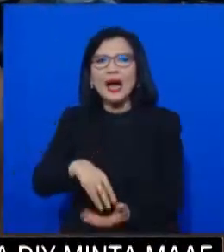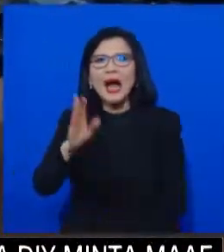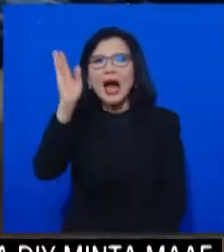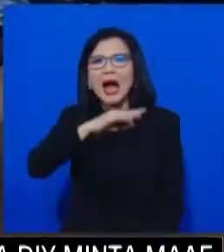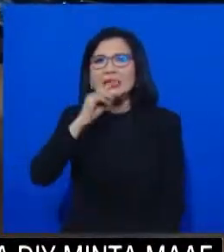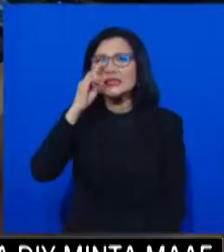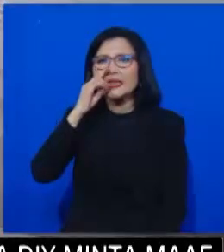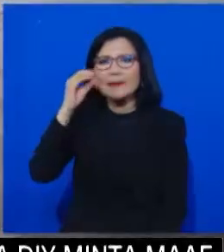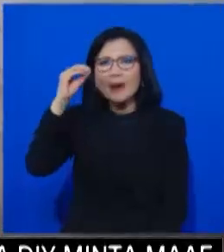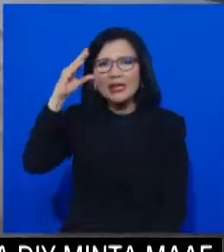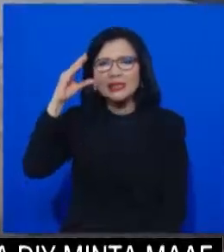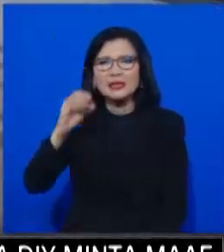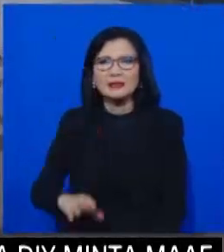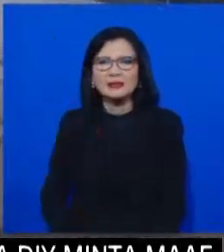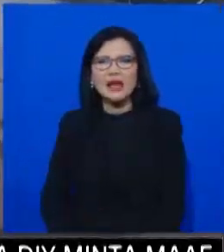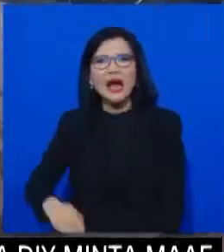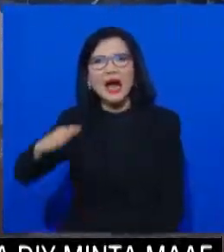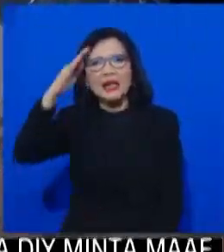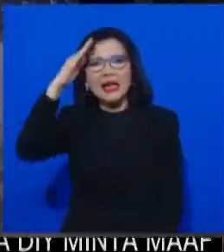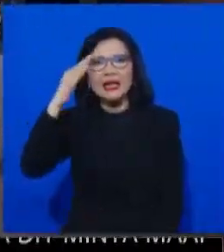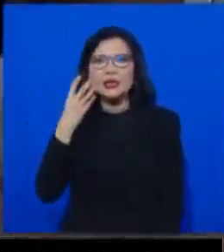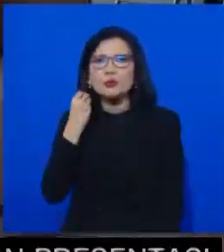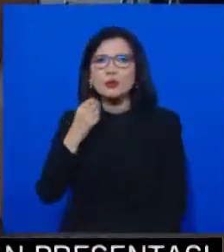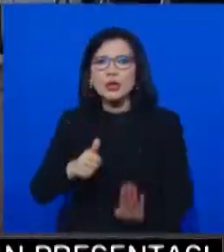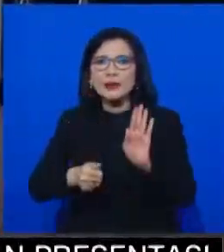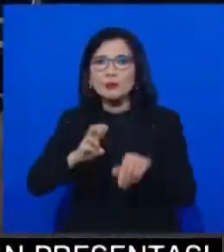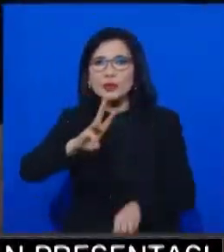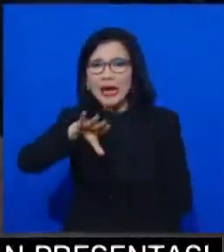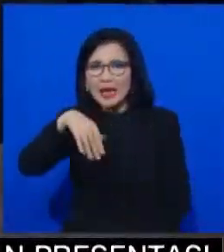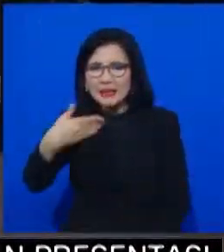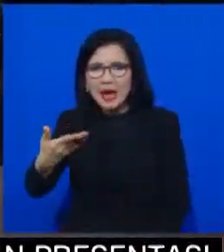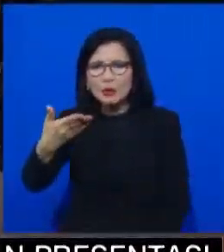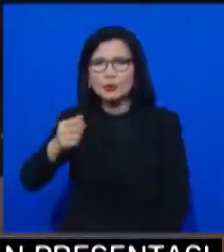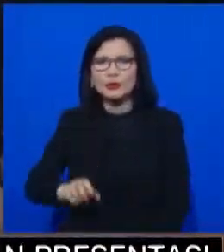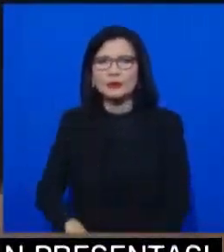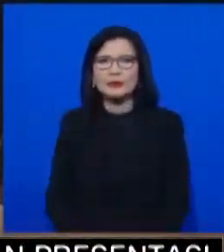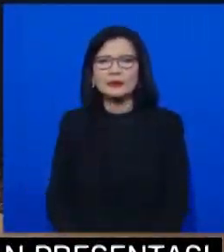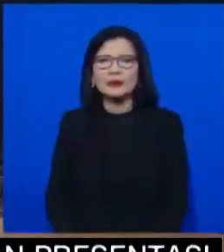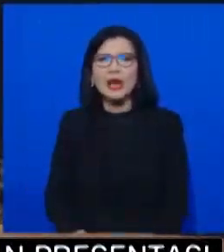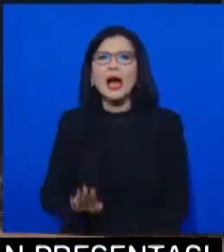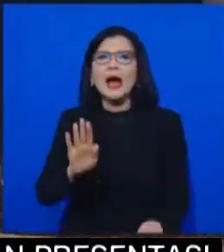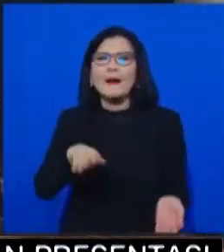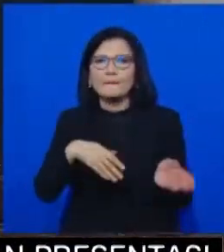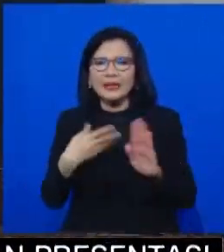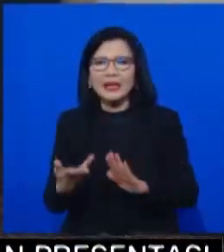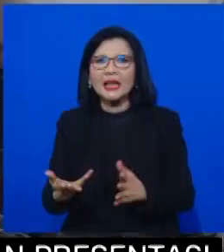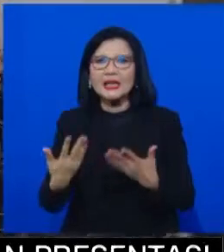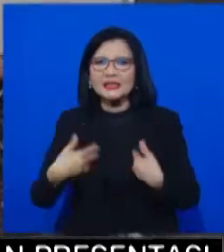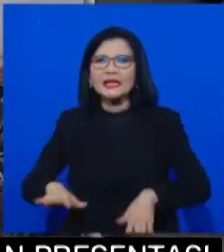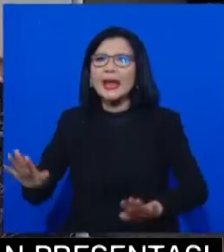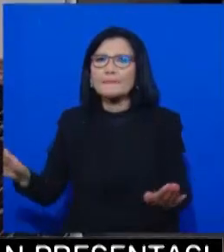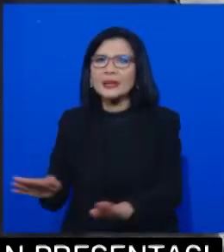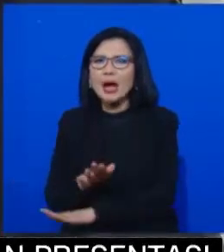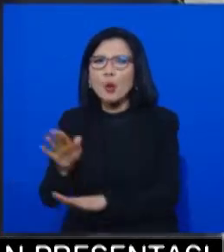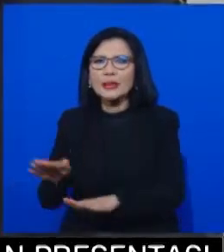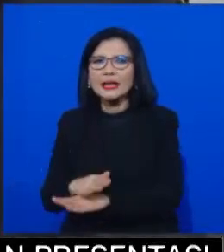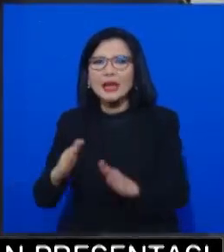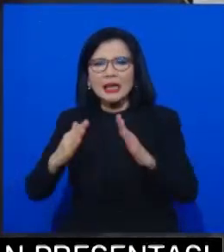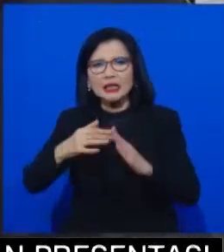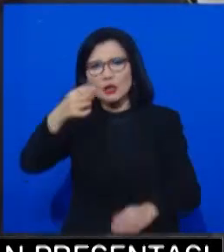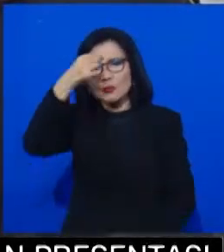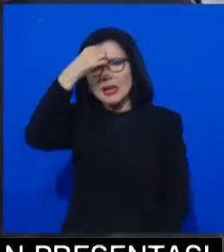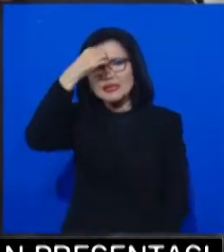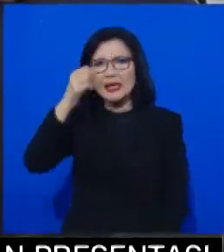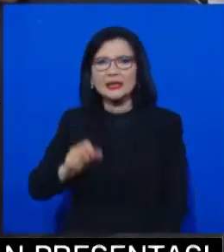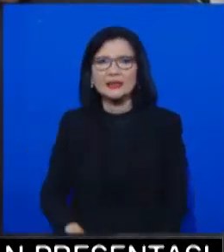pagi. Pria berusia 63 tahun, warga desa Tanjung Sari ini dinyatakan meninggal setelah mendapatkan perawatan di Rumah Sakit